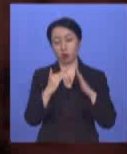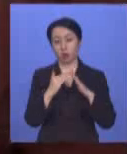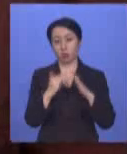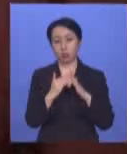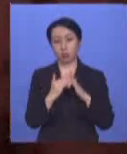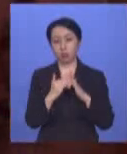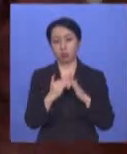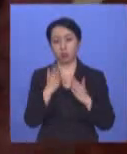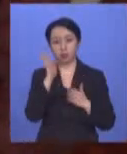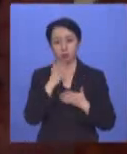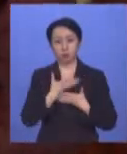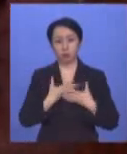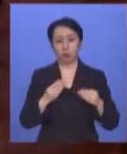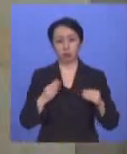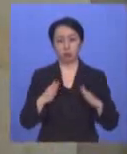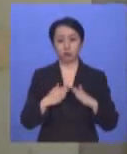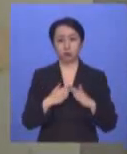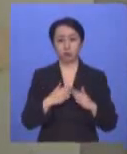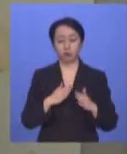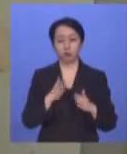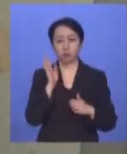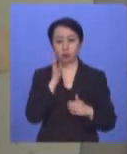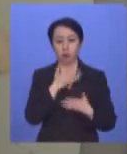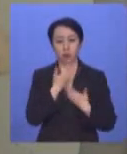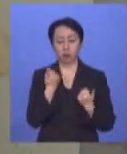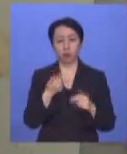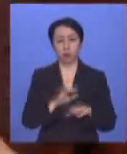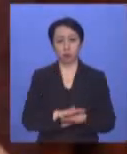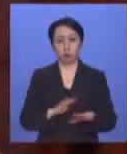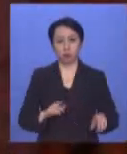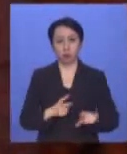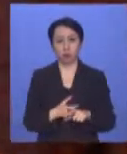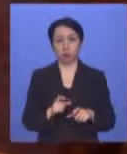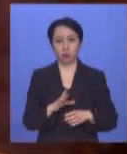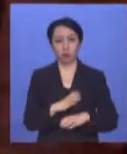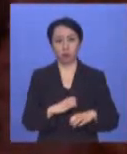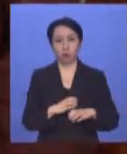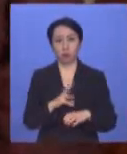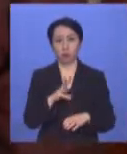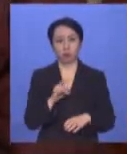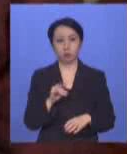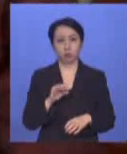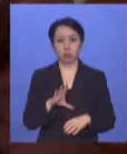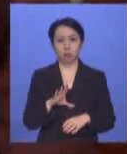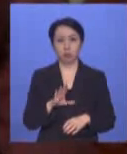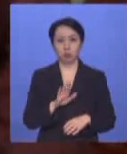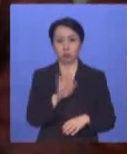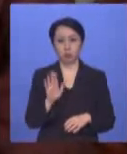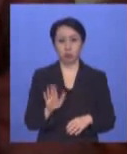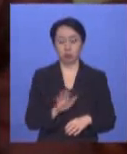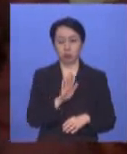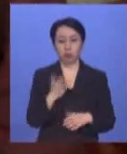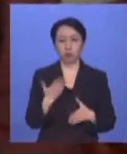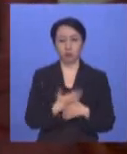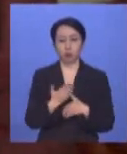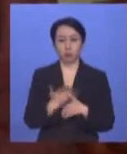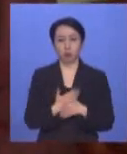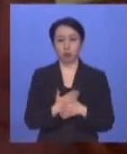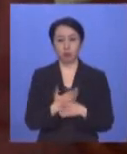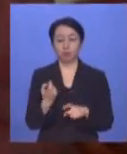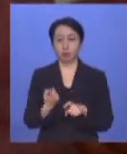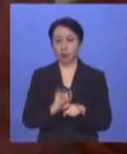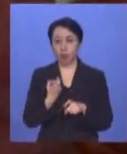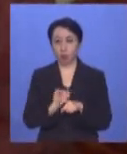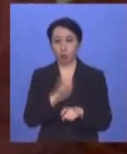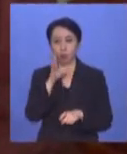бы в дом не зашла вода. Ребята, которые их присылали нам, МЧСники, молодцы, они нам, правда, помогали. Картошку успели